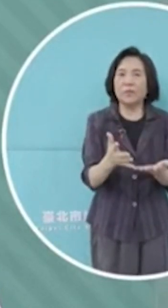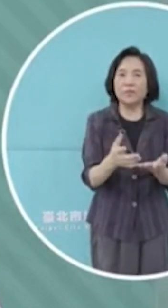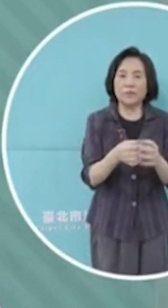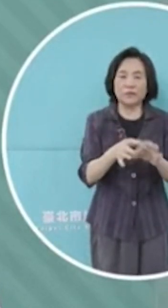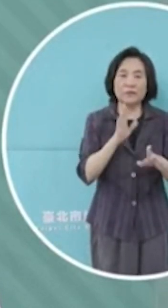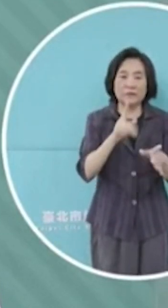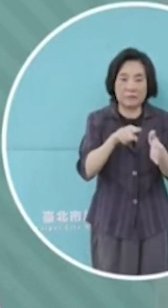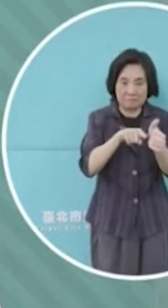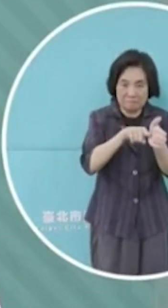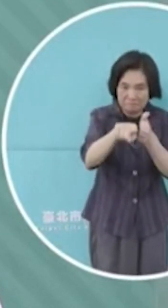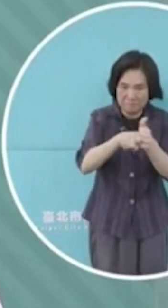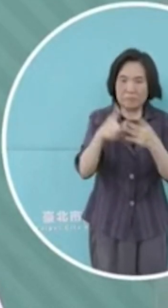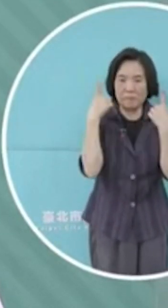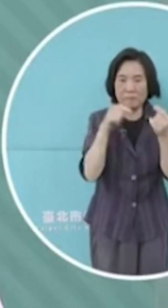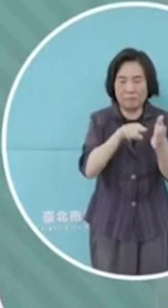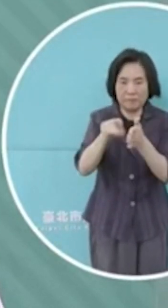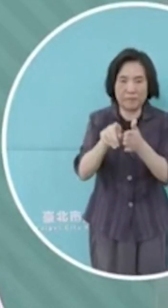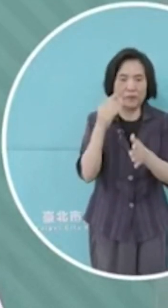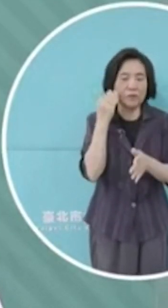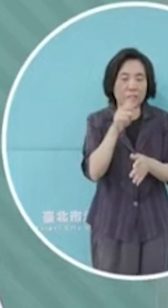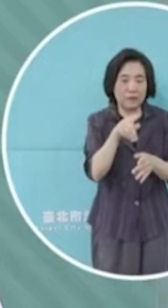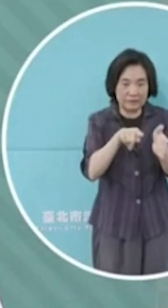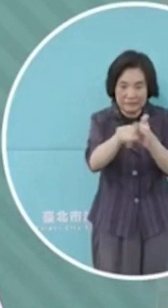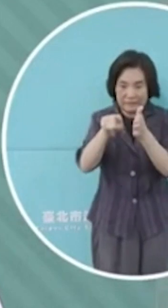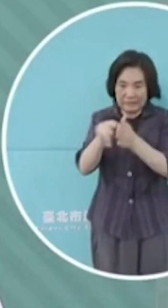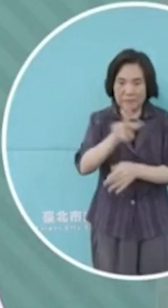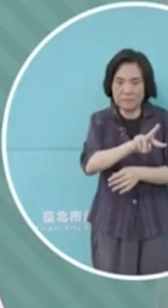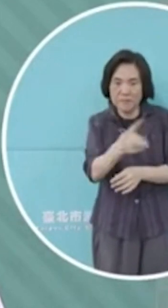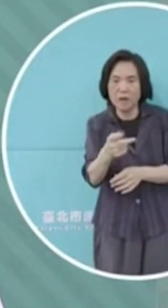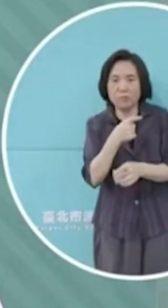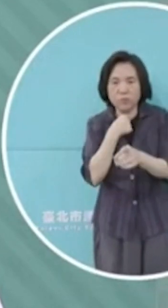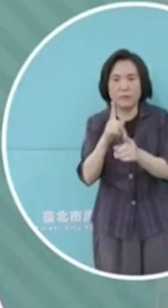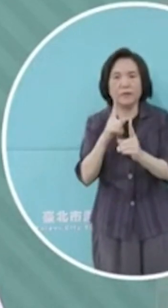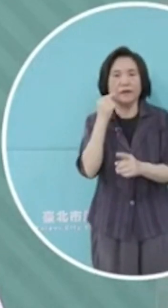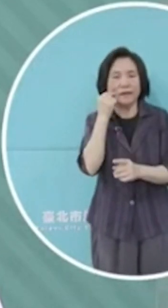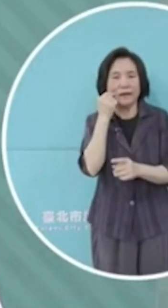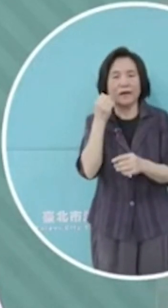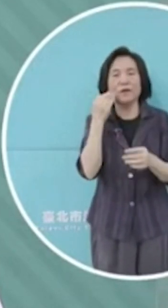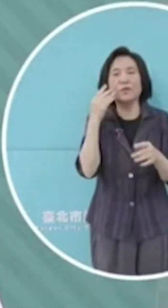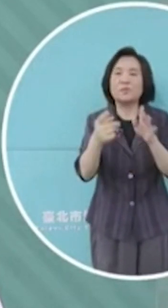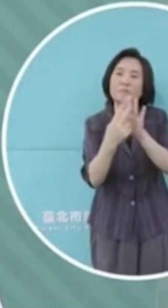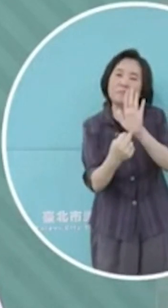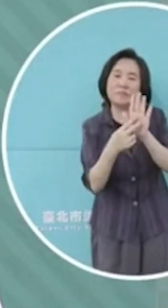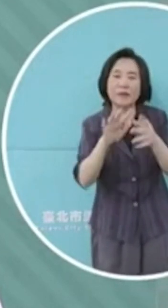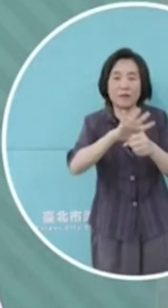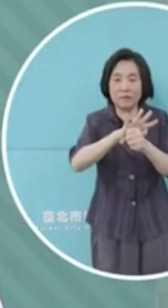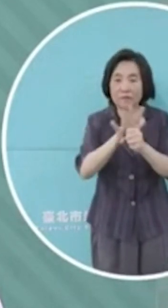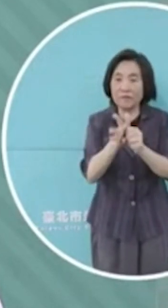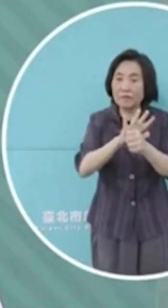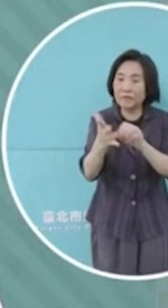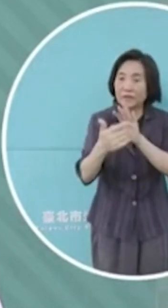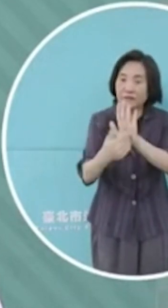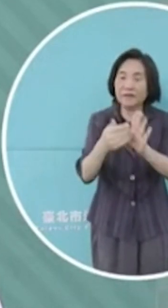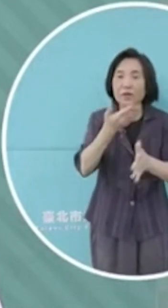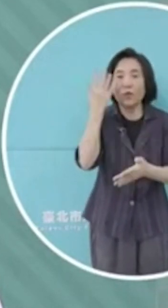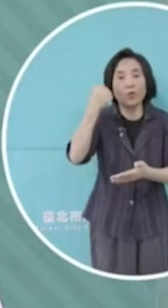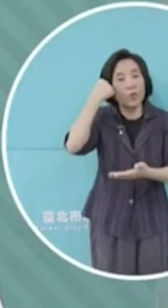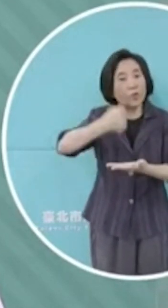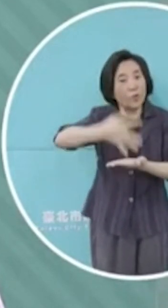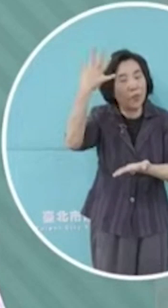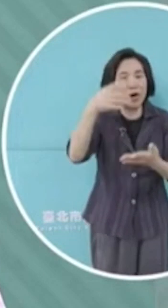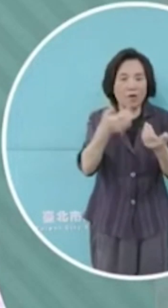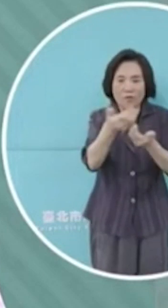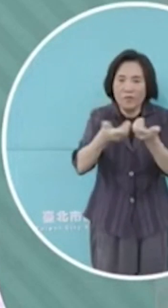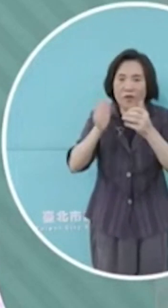系统要重组是需要时间的。就好像我们防疫旅馆哦，要分成一般防疫旅馆呐，居家防疫旅馆呐，还有